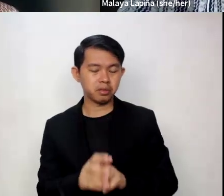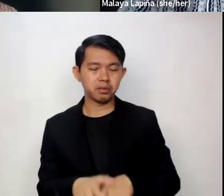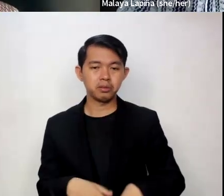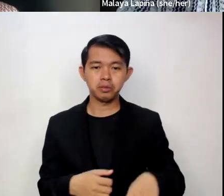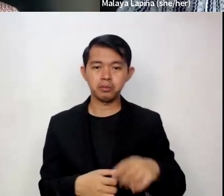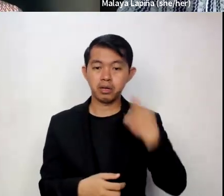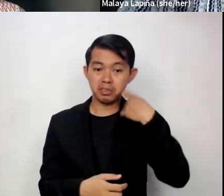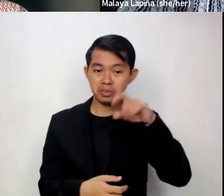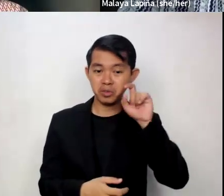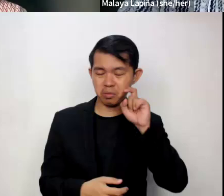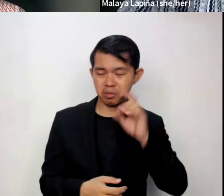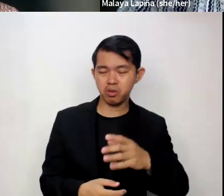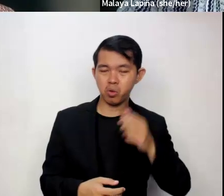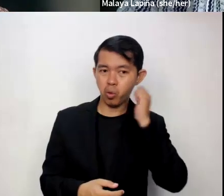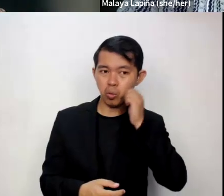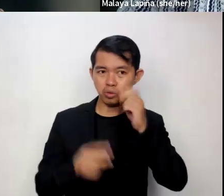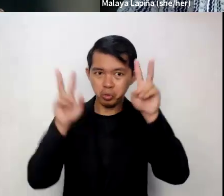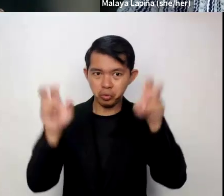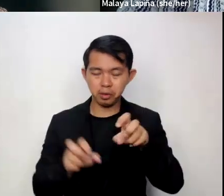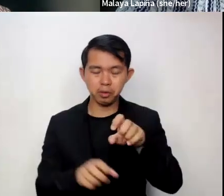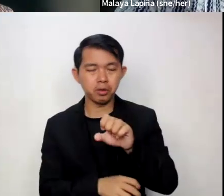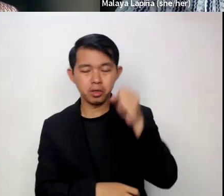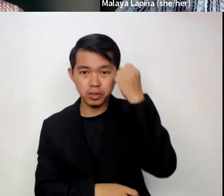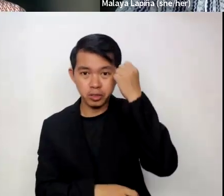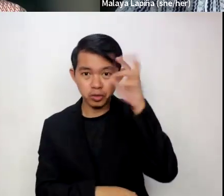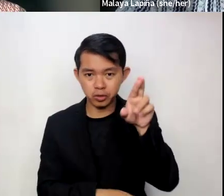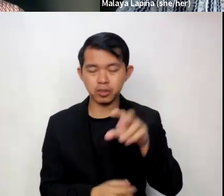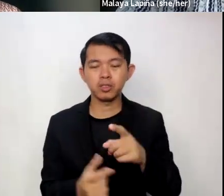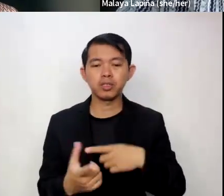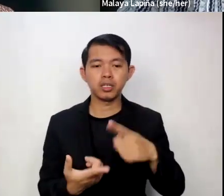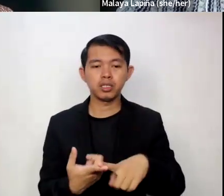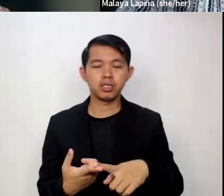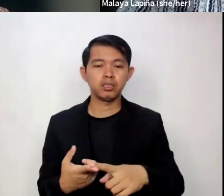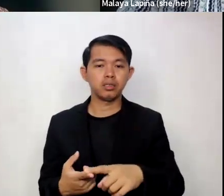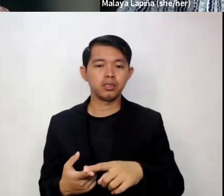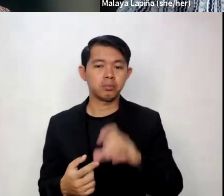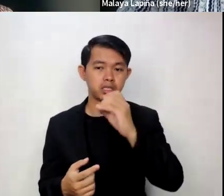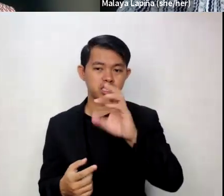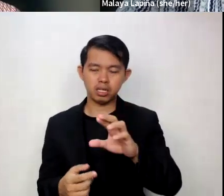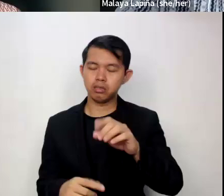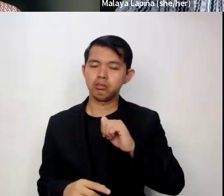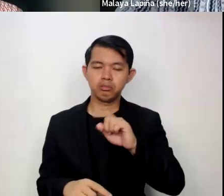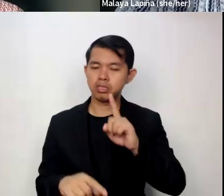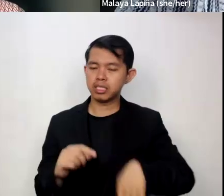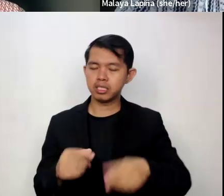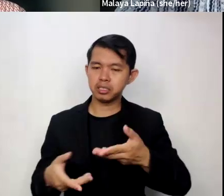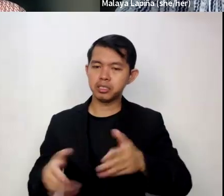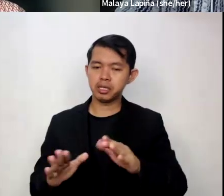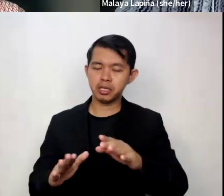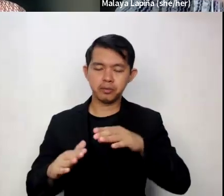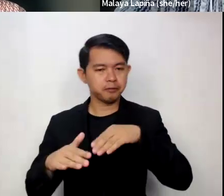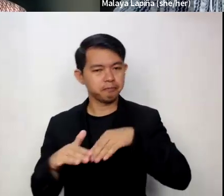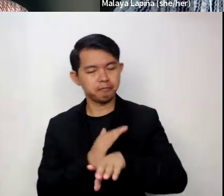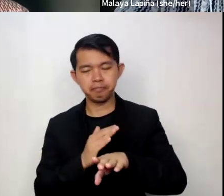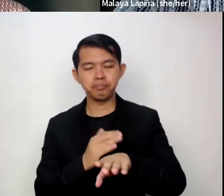pa rin hindi papayag na papasok yung mga trans individuals sa mga CR, mga toilets kung saan nila gustong pumasok. No, marami